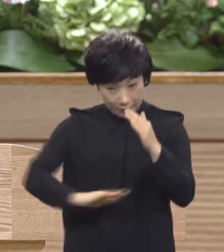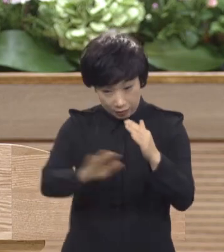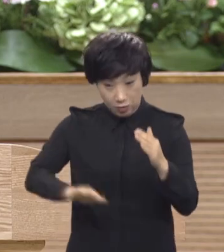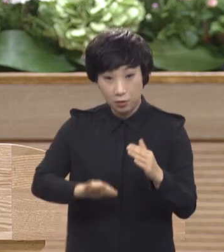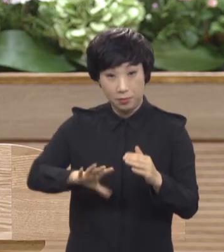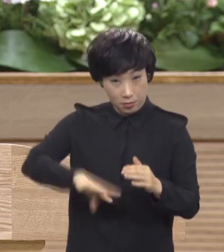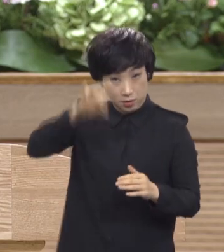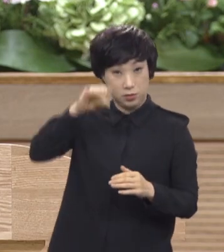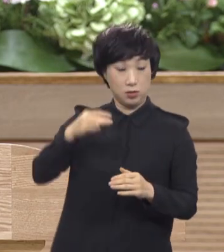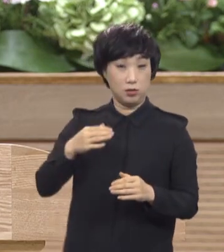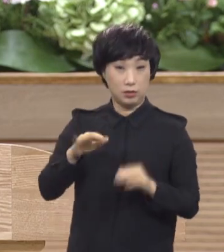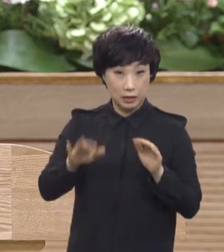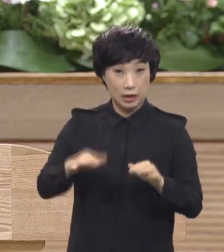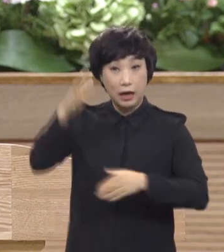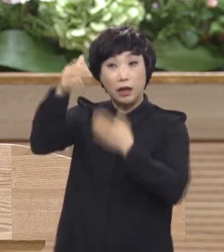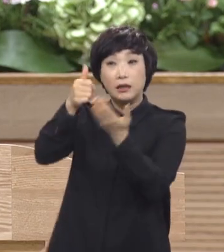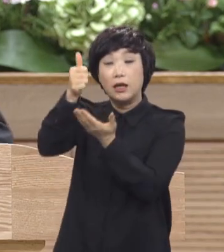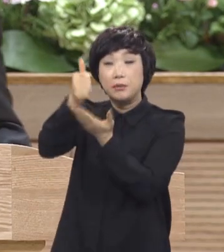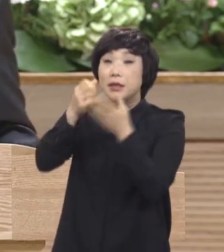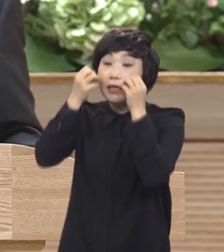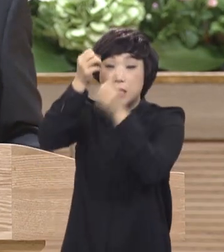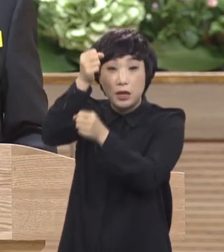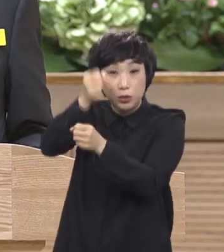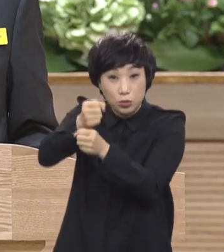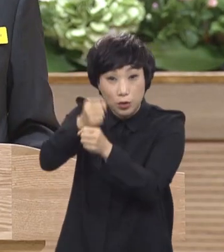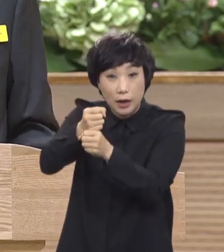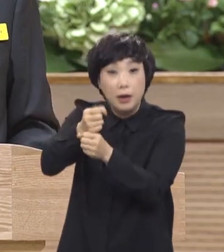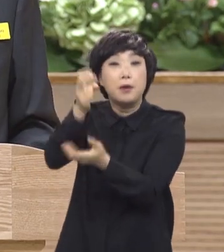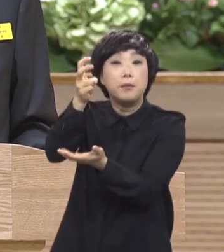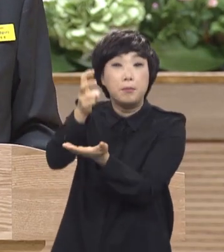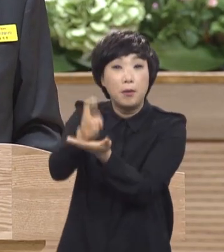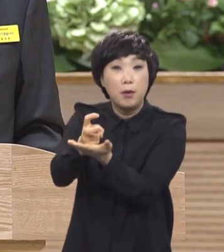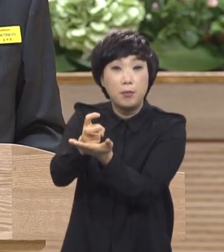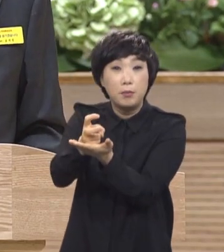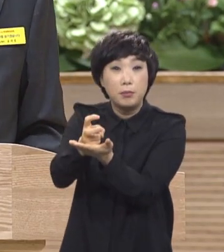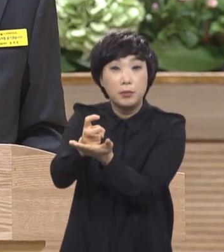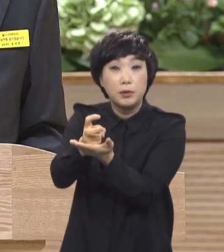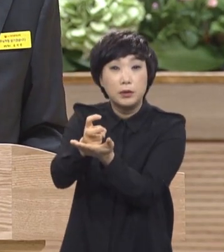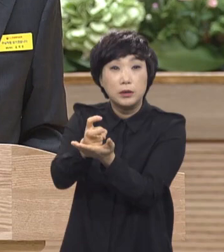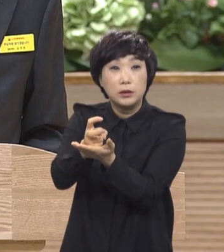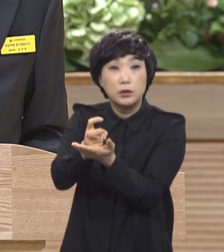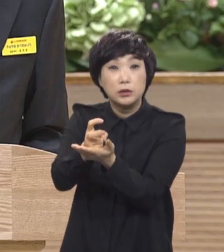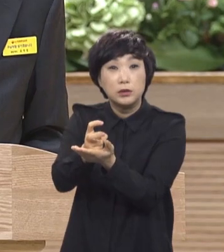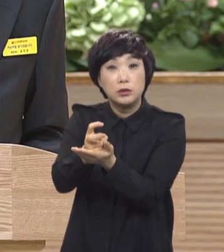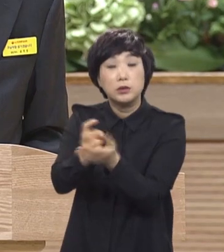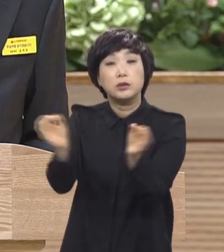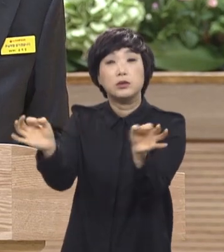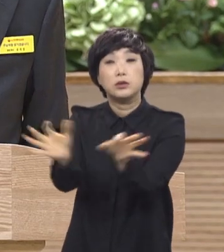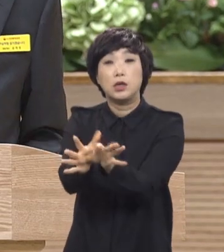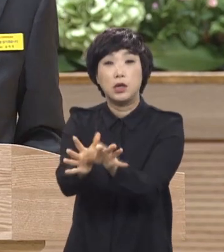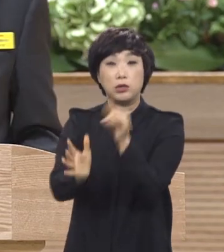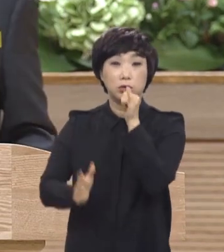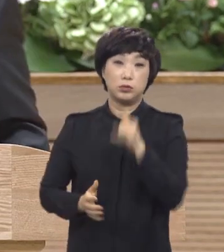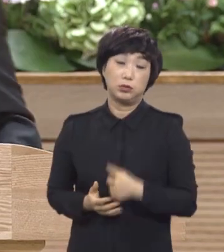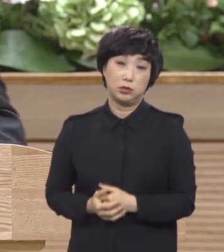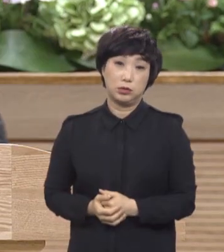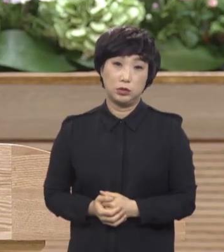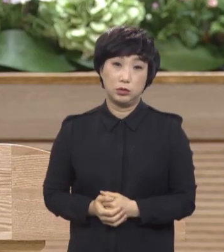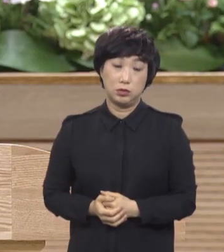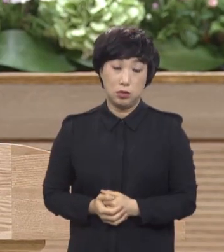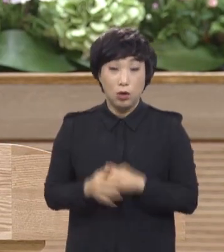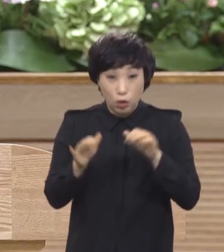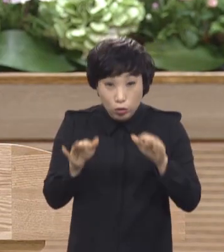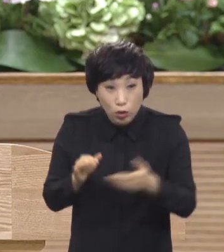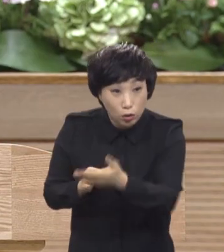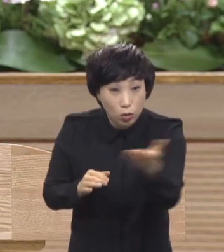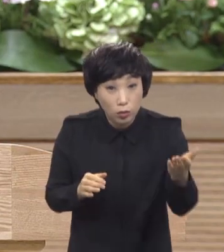하나님이 창조하신 실사가 아주 파괴되어져 있는데도